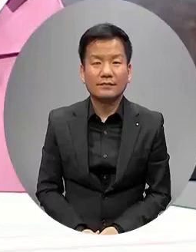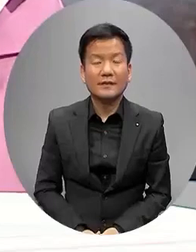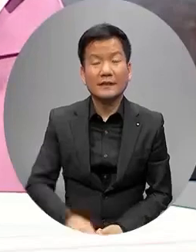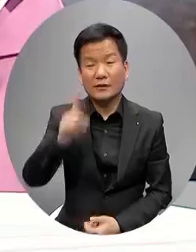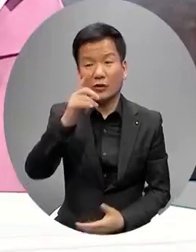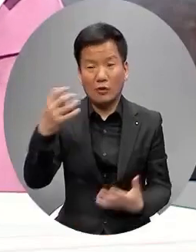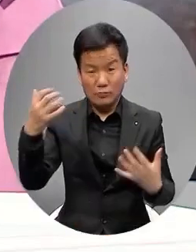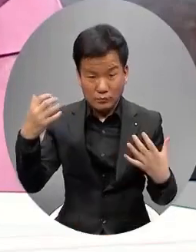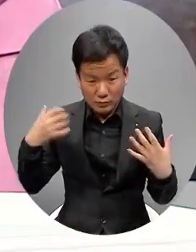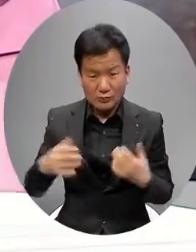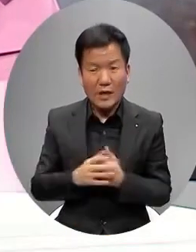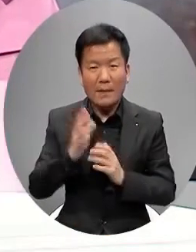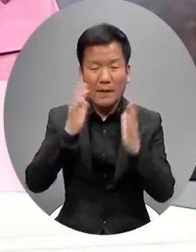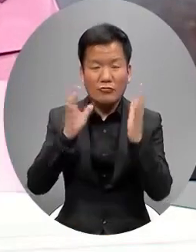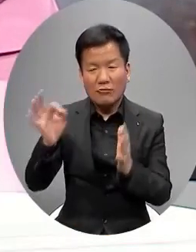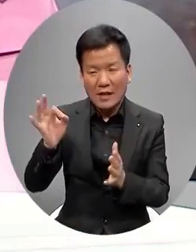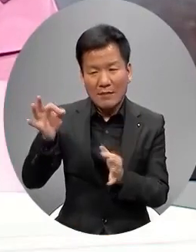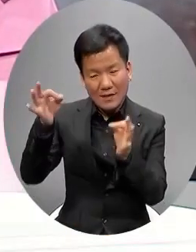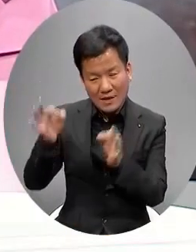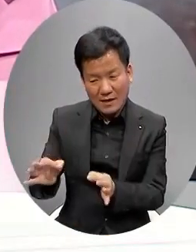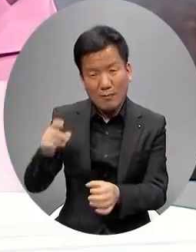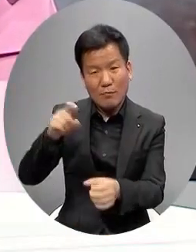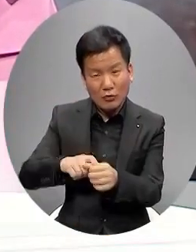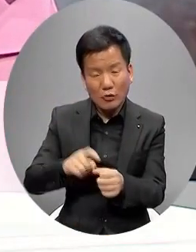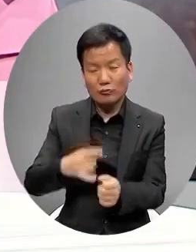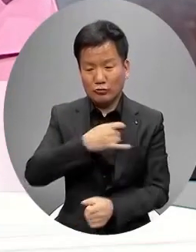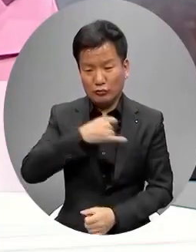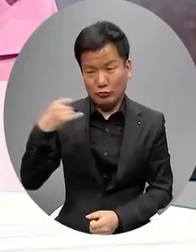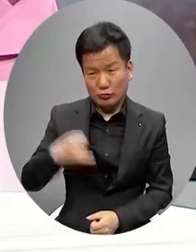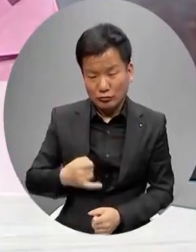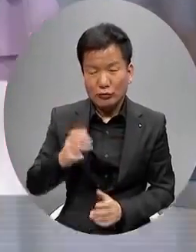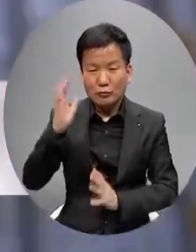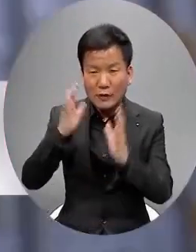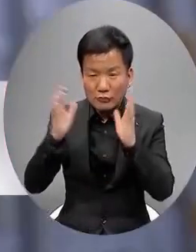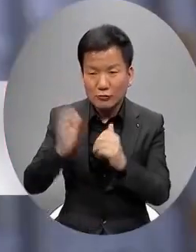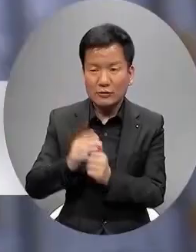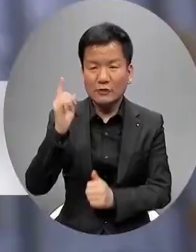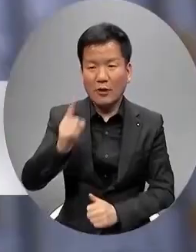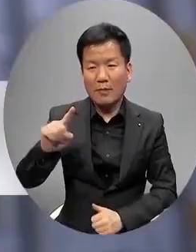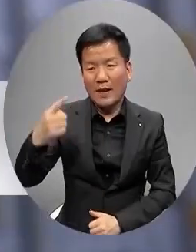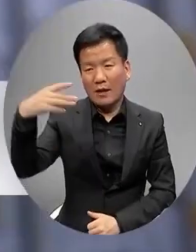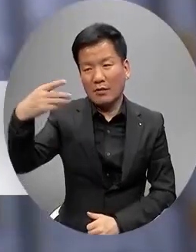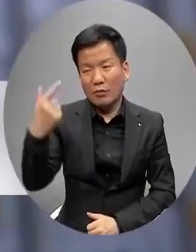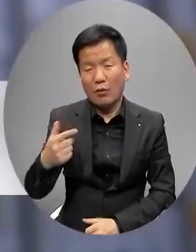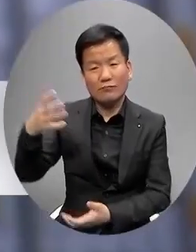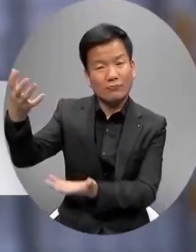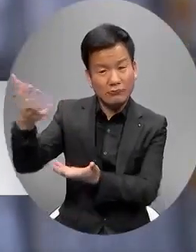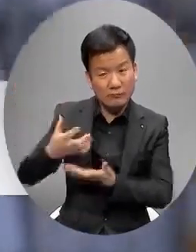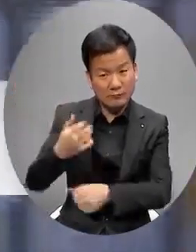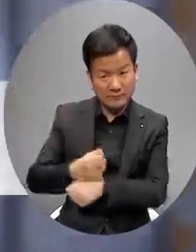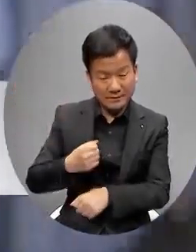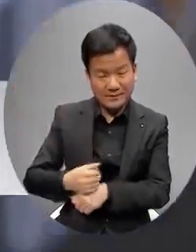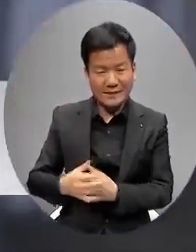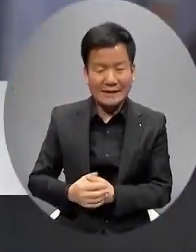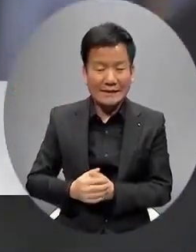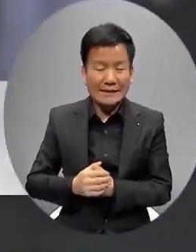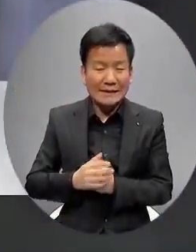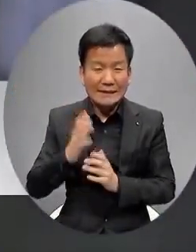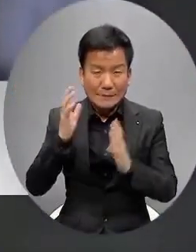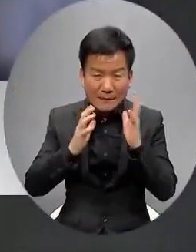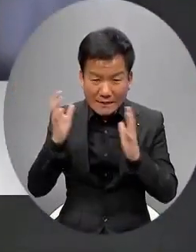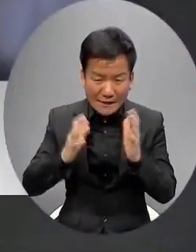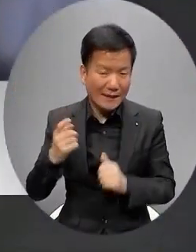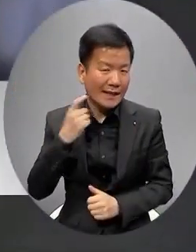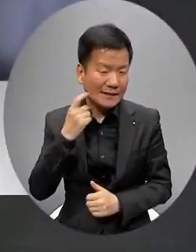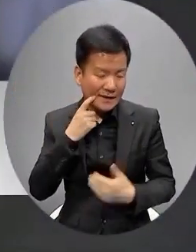정부가 급등하는 배추 값을 잡기 위해 중국산 배추 100톤을 수입하기로 한 가운데 중국산 김치의 원산집